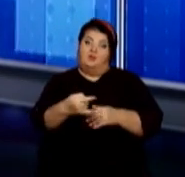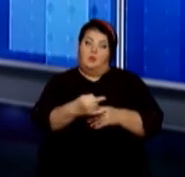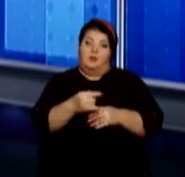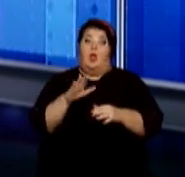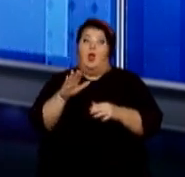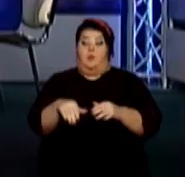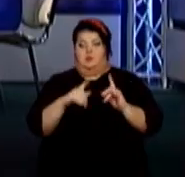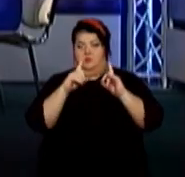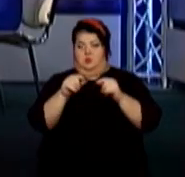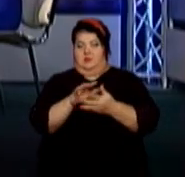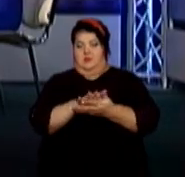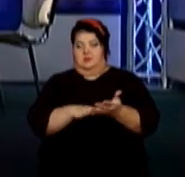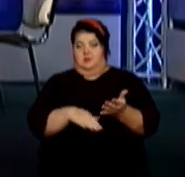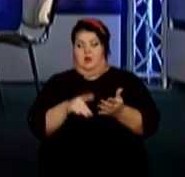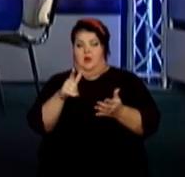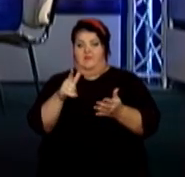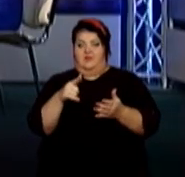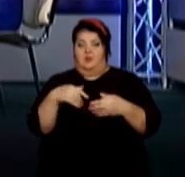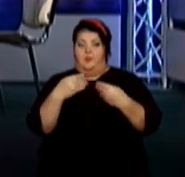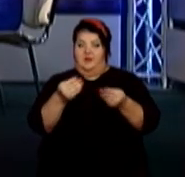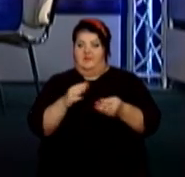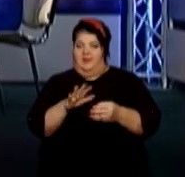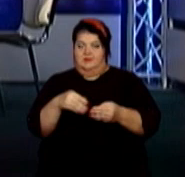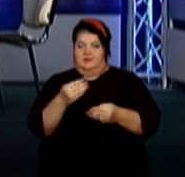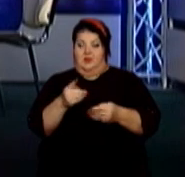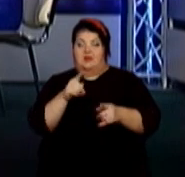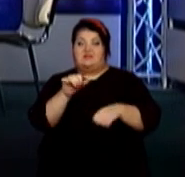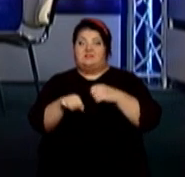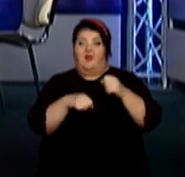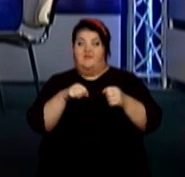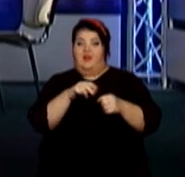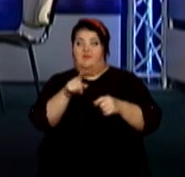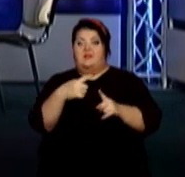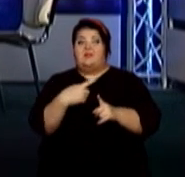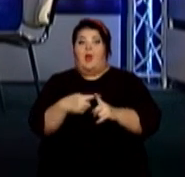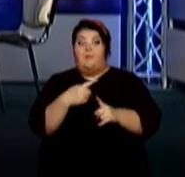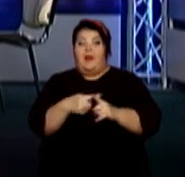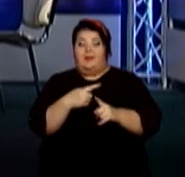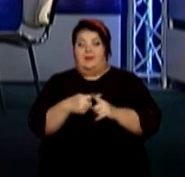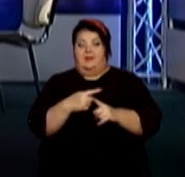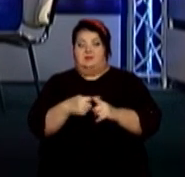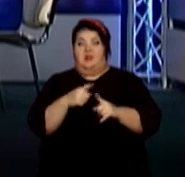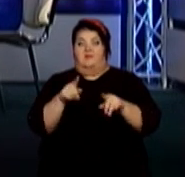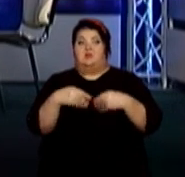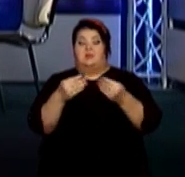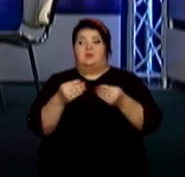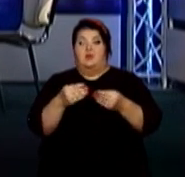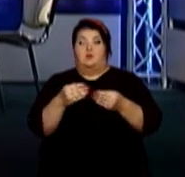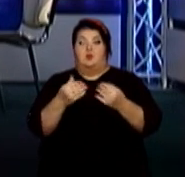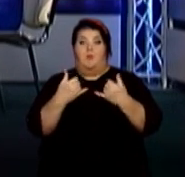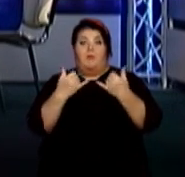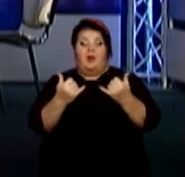потім рухатися далі. Тобто він переваги не дає. Але ці велопереїзди на перехрестях, вони дають перевагу